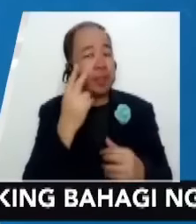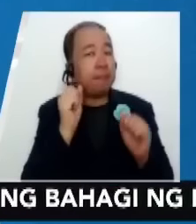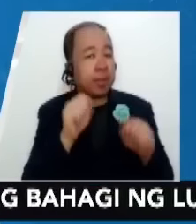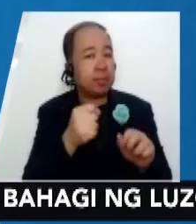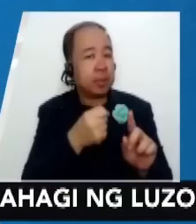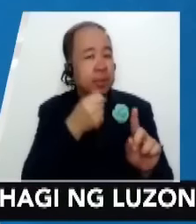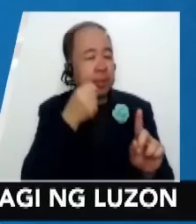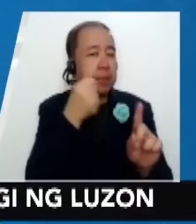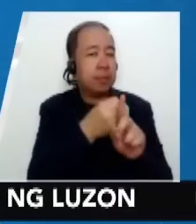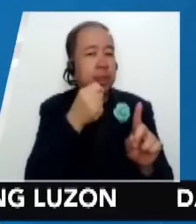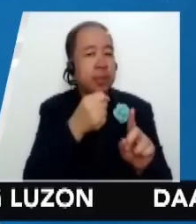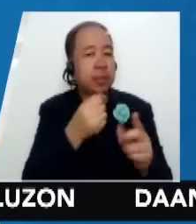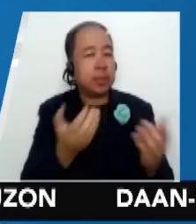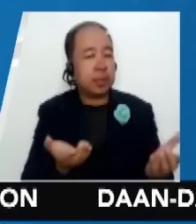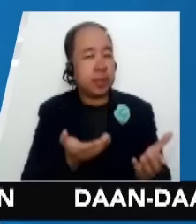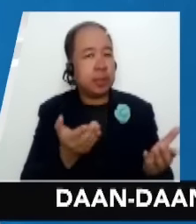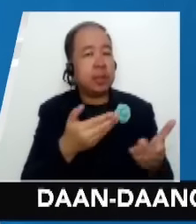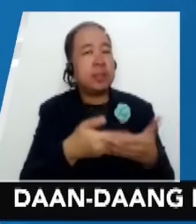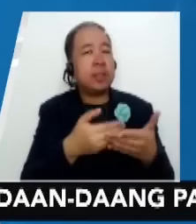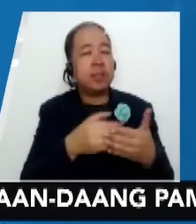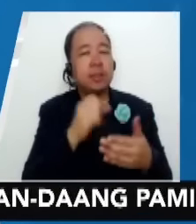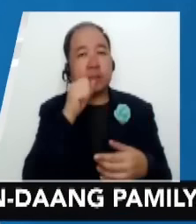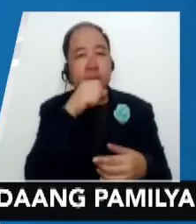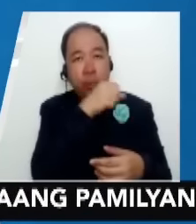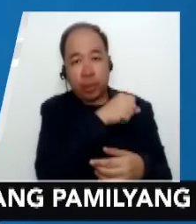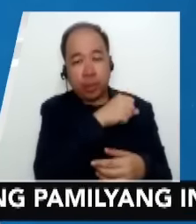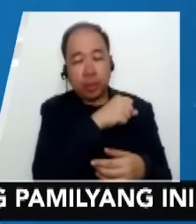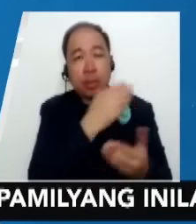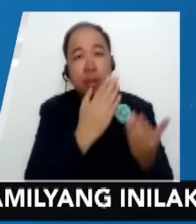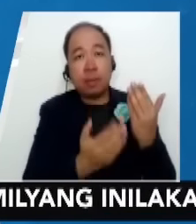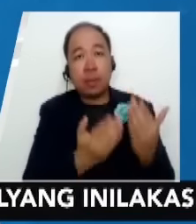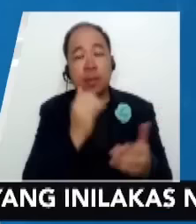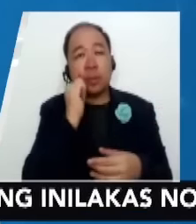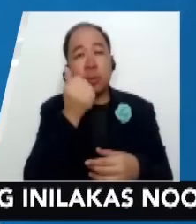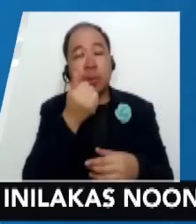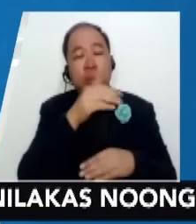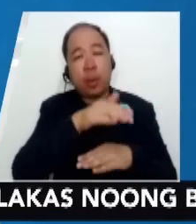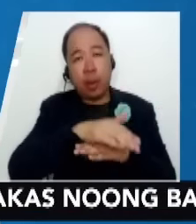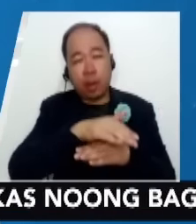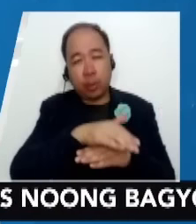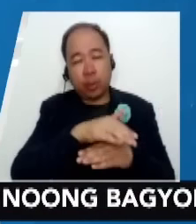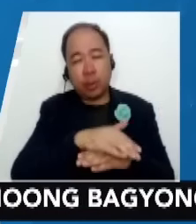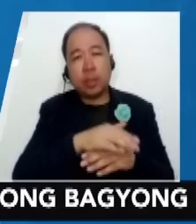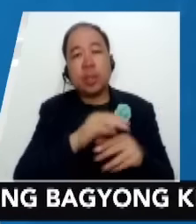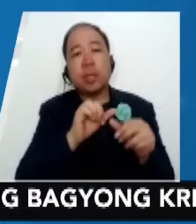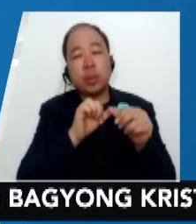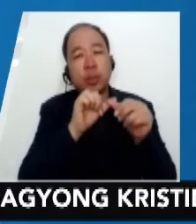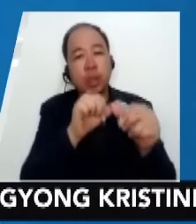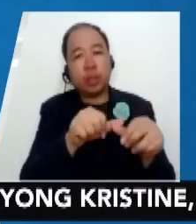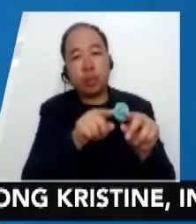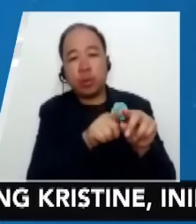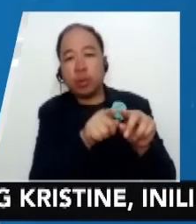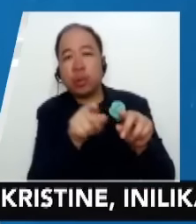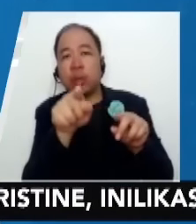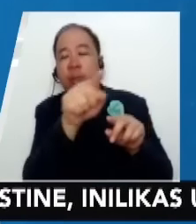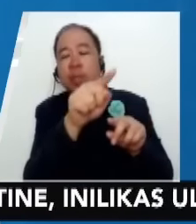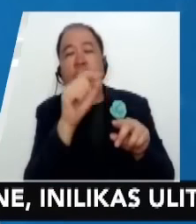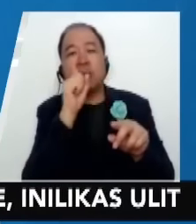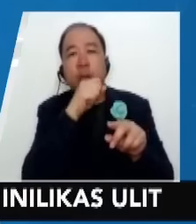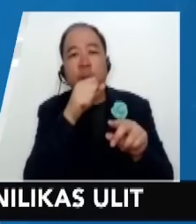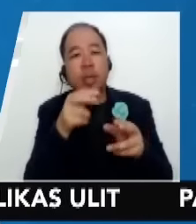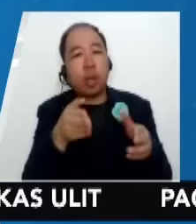Leon dito po sa bahagi ng Taiwan. Maaring bukas po yan ng hapon, saka po nito babaybayin itong Taiwan Strait hanggang sa makalabas na